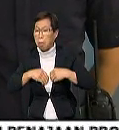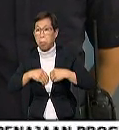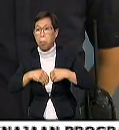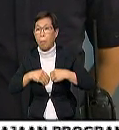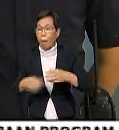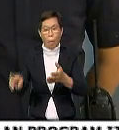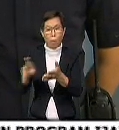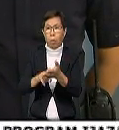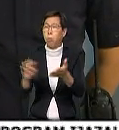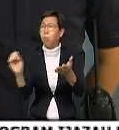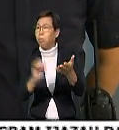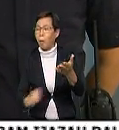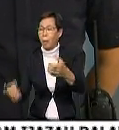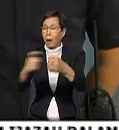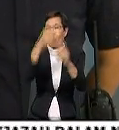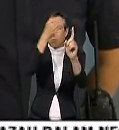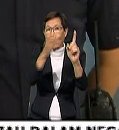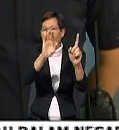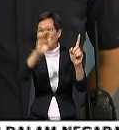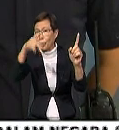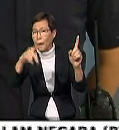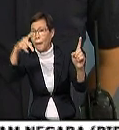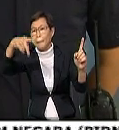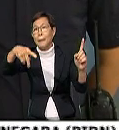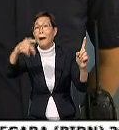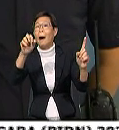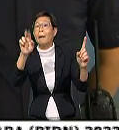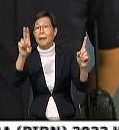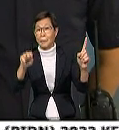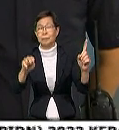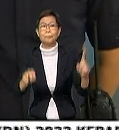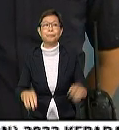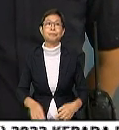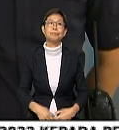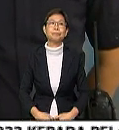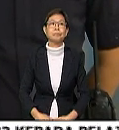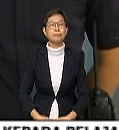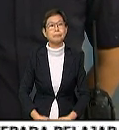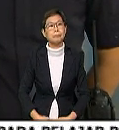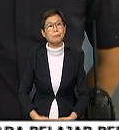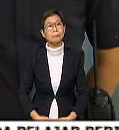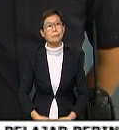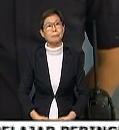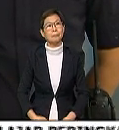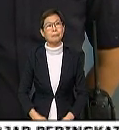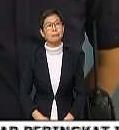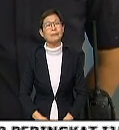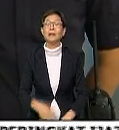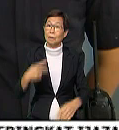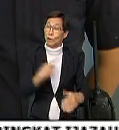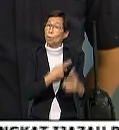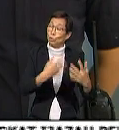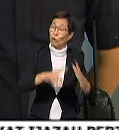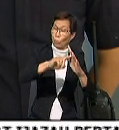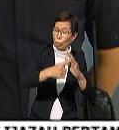sebarang laporan lah berkaitan pelanggaran SOP PRN. Okey tuan, kita hari ini dah bermula kempen